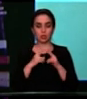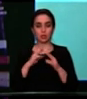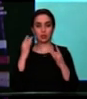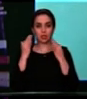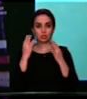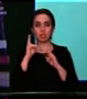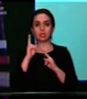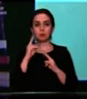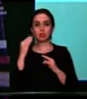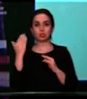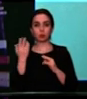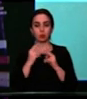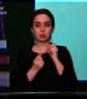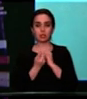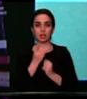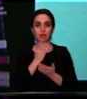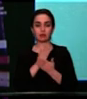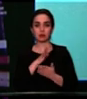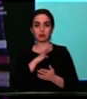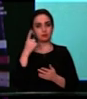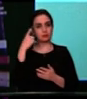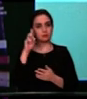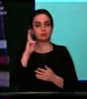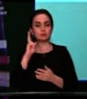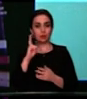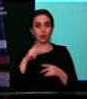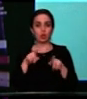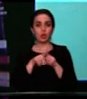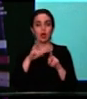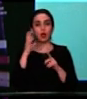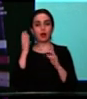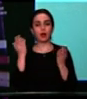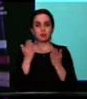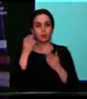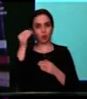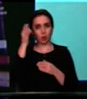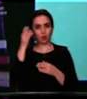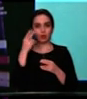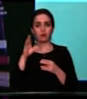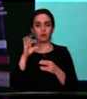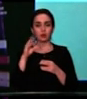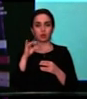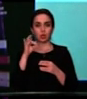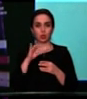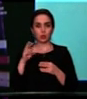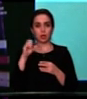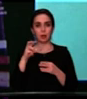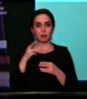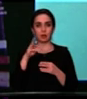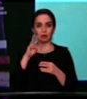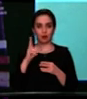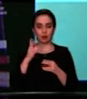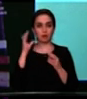nazariya kimlar tomonidan yaratildi? Ikkinchi savolimiz, qaysi olim vodorod, sianid, ammiak va